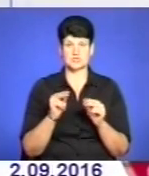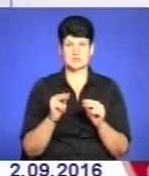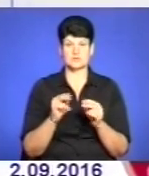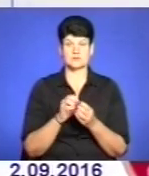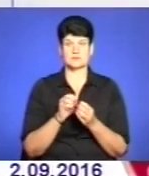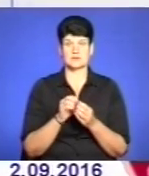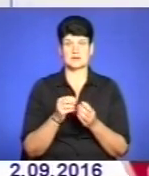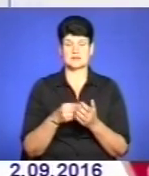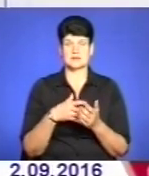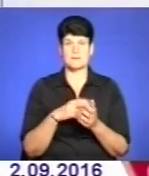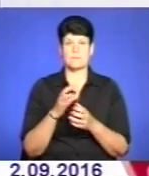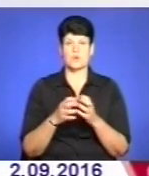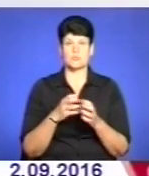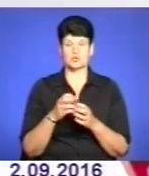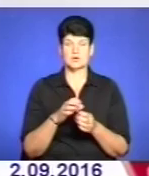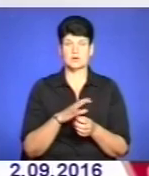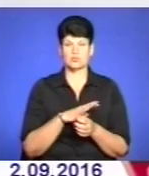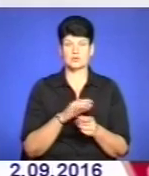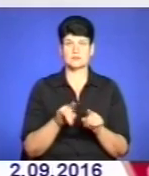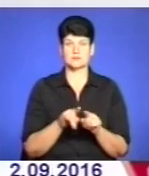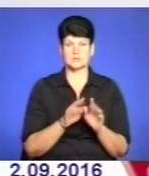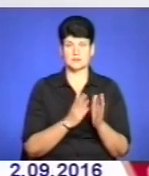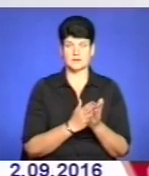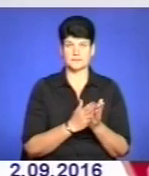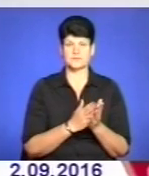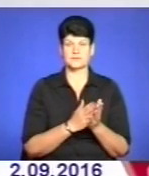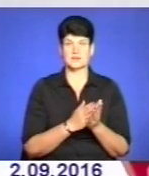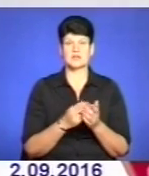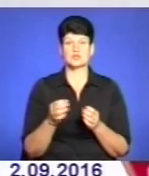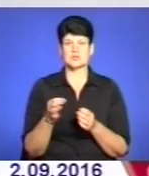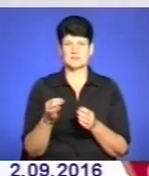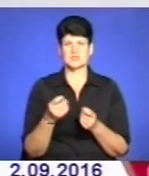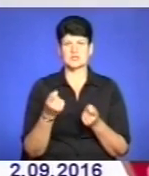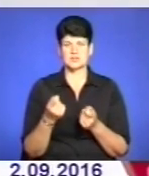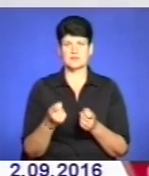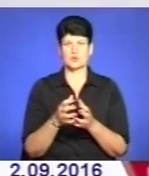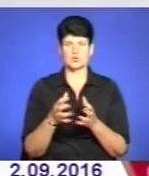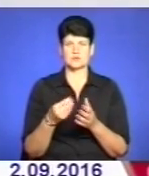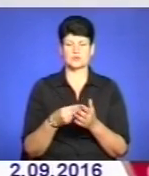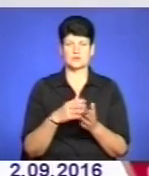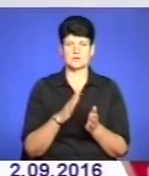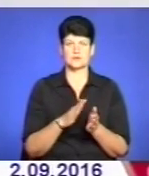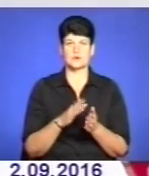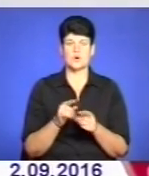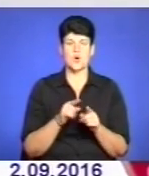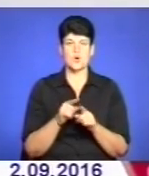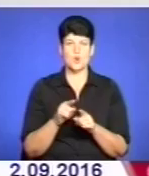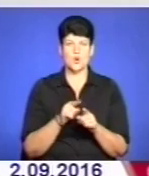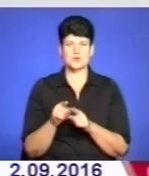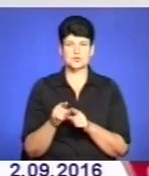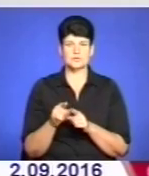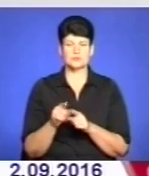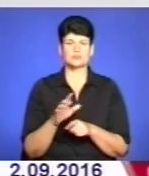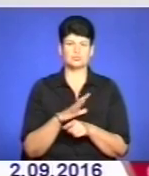ціна. Помідори, яка була ціна, так є. Ну, і якщо дрібніше, дешевше, грубше, дорожче. Огірочок, ну,